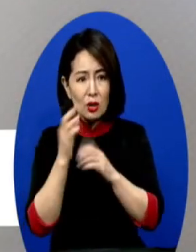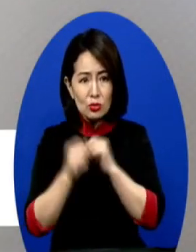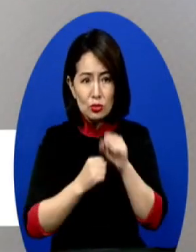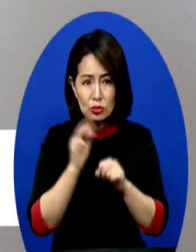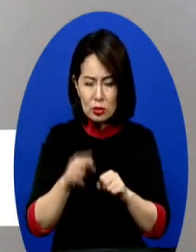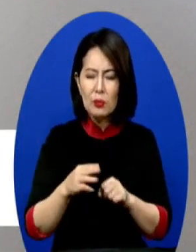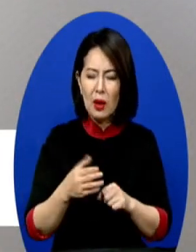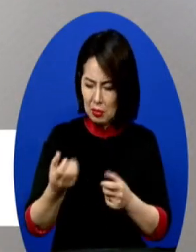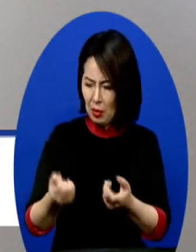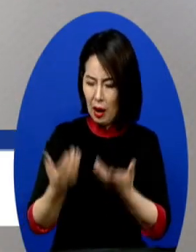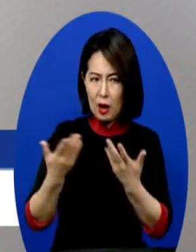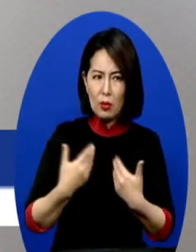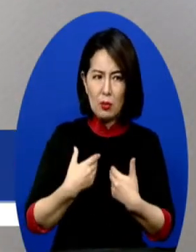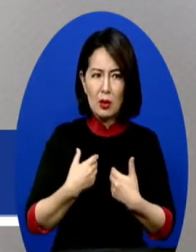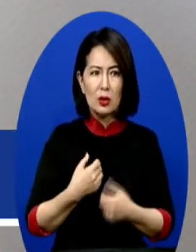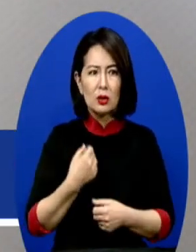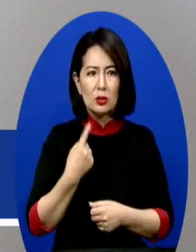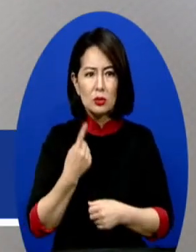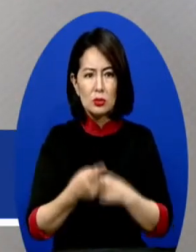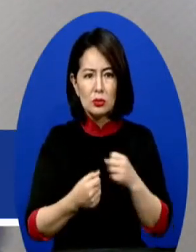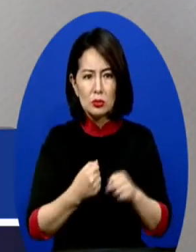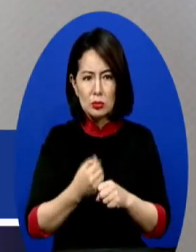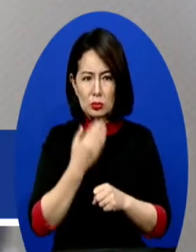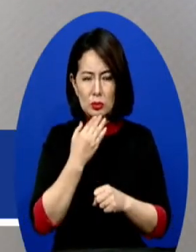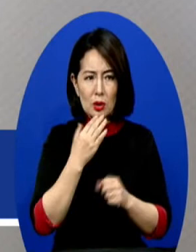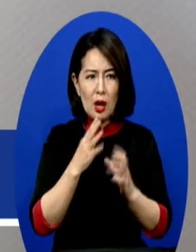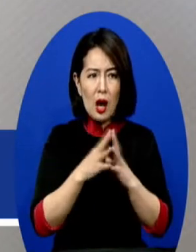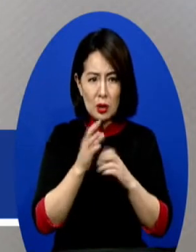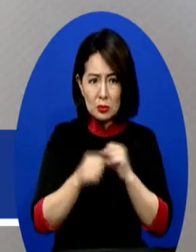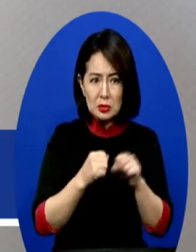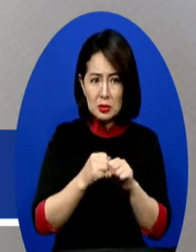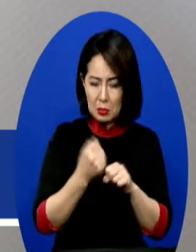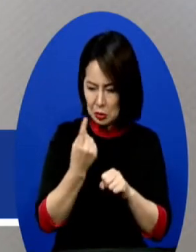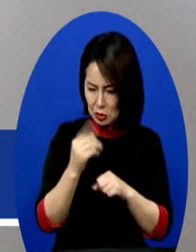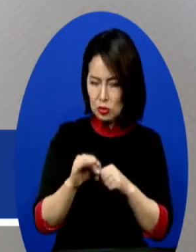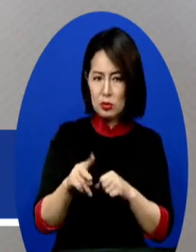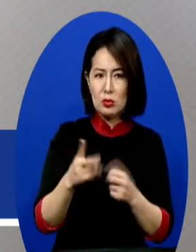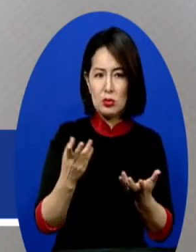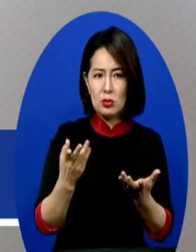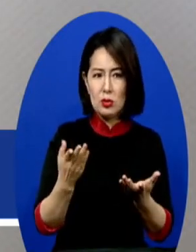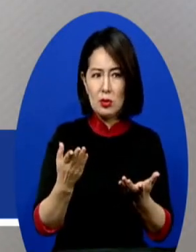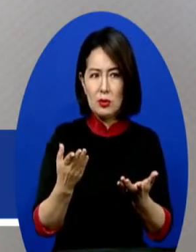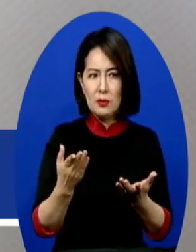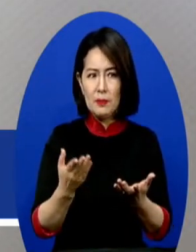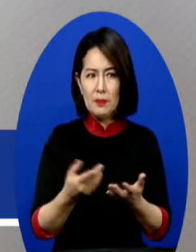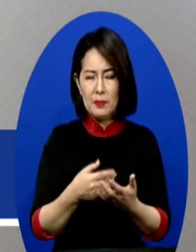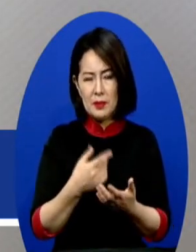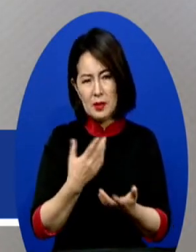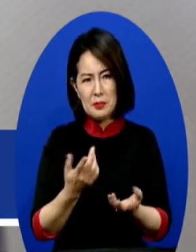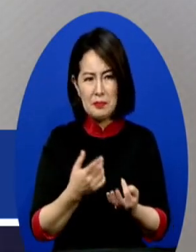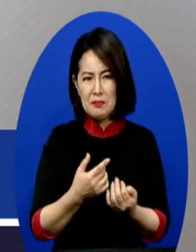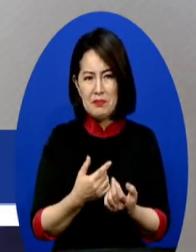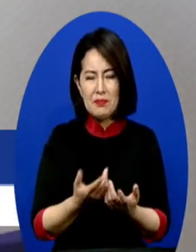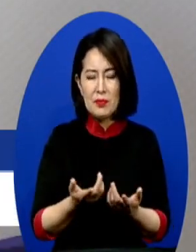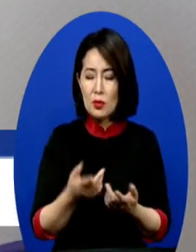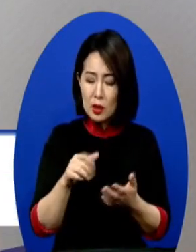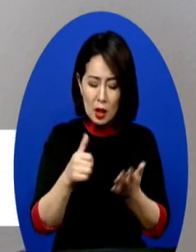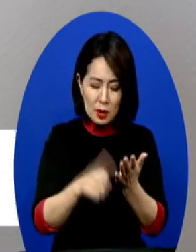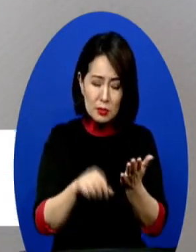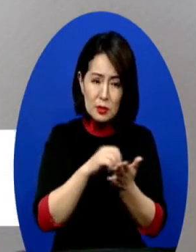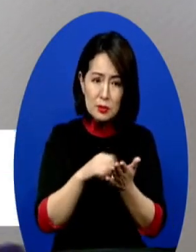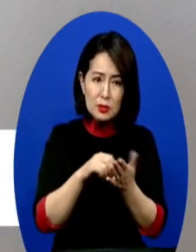Тэгээд ингээд гарч ирэхгүй одоо ингээд ганцхан жилийн юу гарч ирсэн байна. 10 жилээс ганцхан жил гарч ирсэн. Тийм байна. Тэгээд ийм л юм даа. Тэнгийн дэвтэр нэг